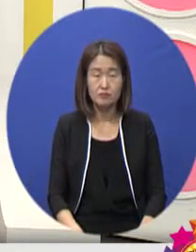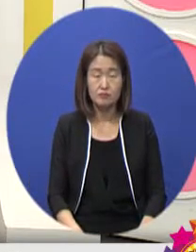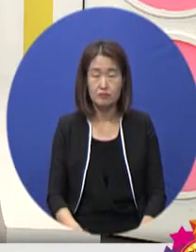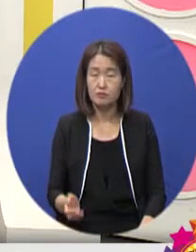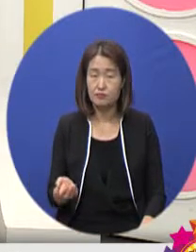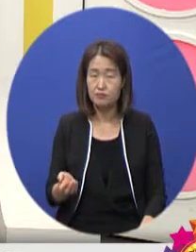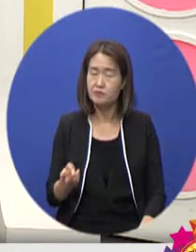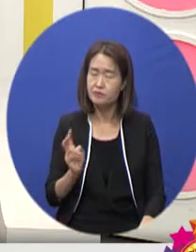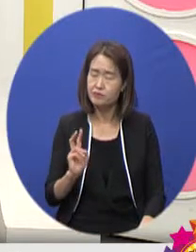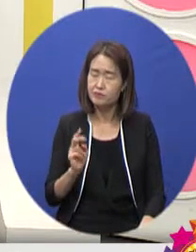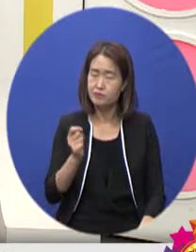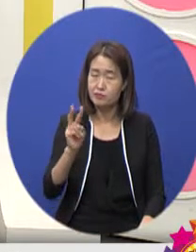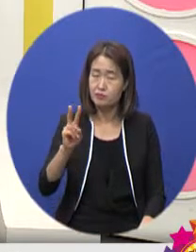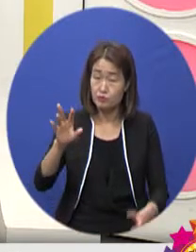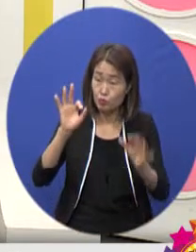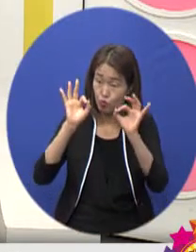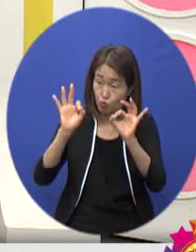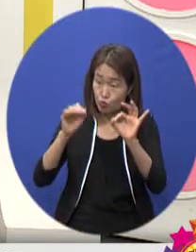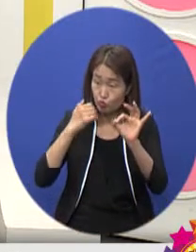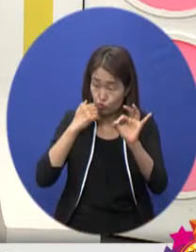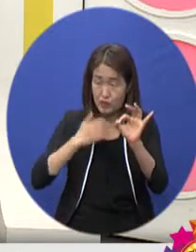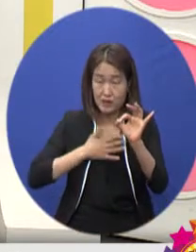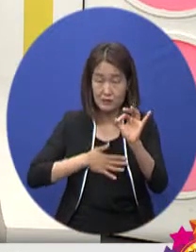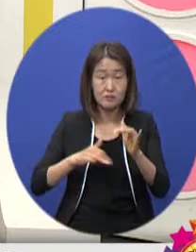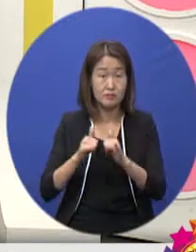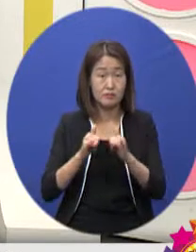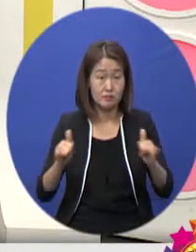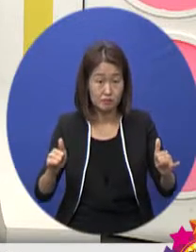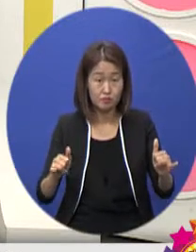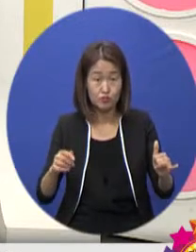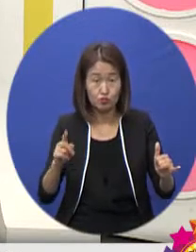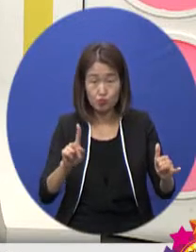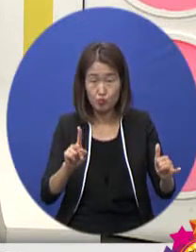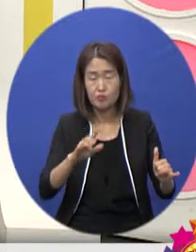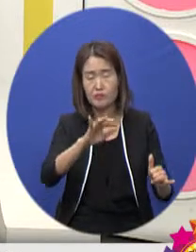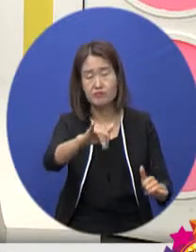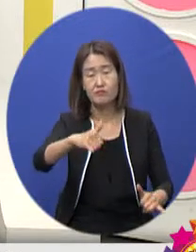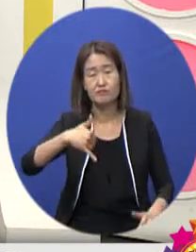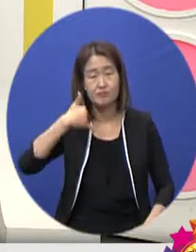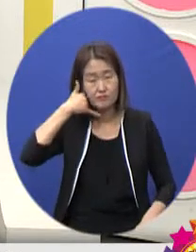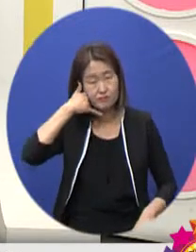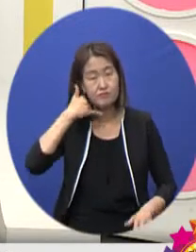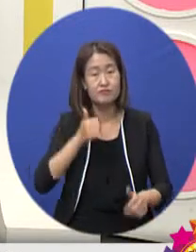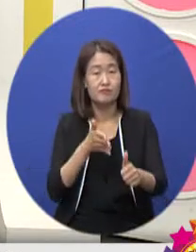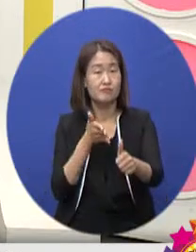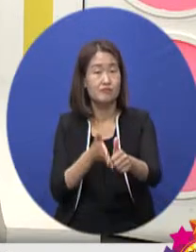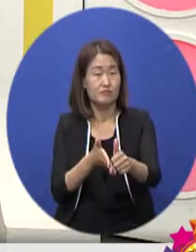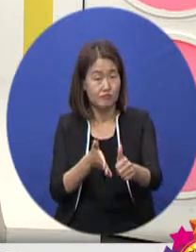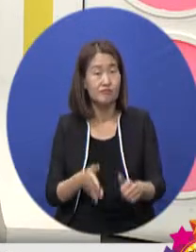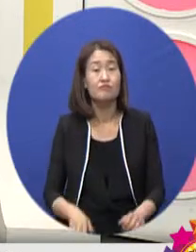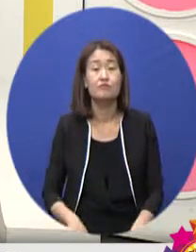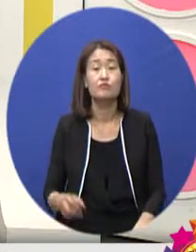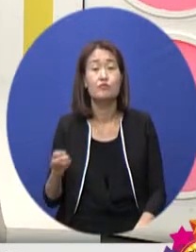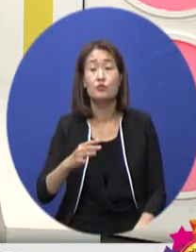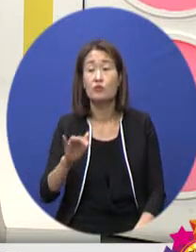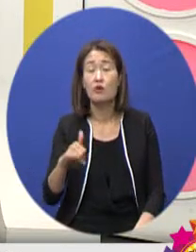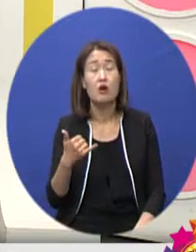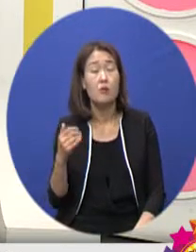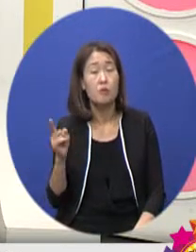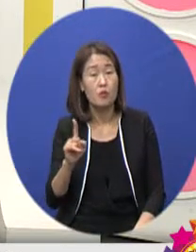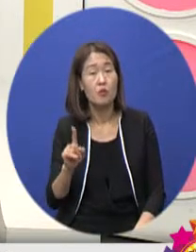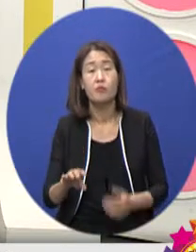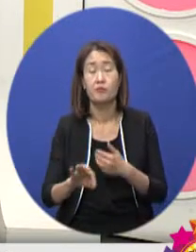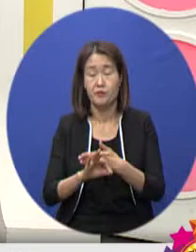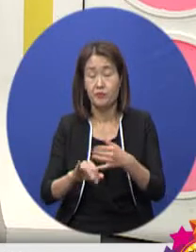아마 방송을 보고 계시는 분들 중에 꼭 아시는 분이 있으면 방송으로 연락을 주시고요. 저희가 어떤 전화를 받으면 아버님께